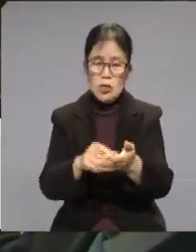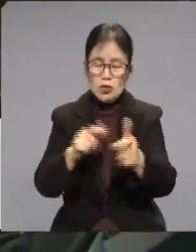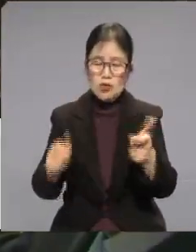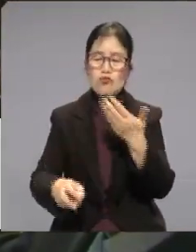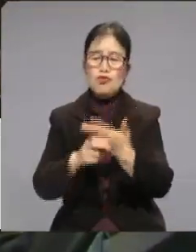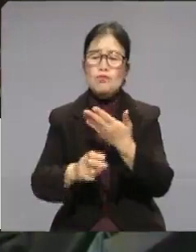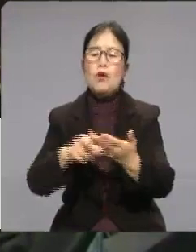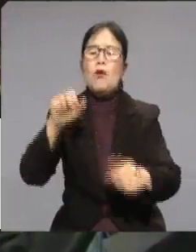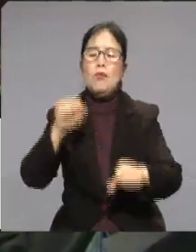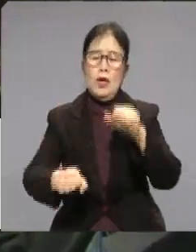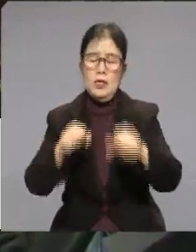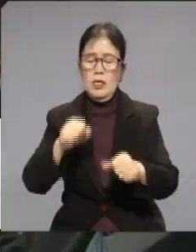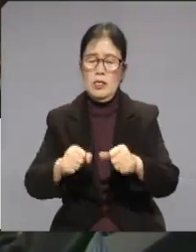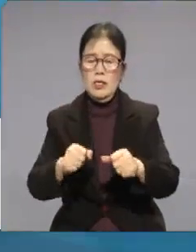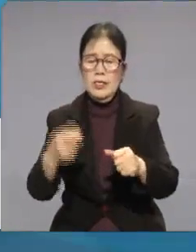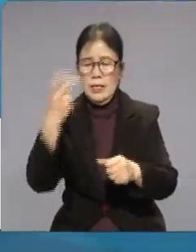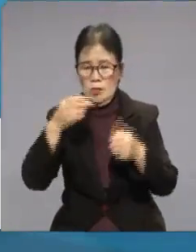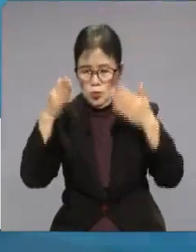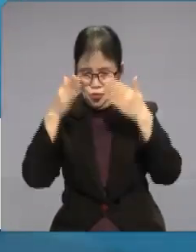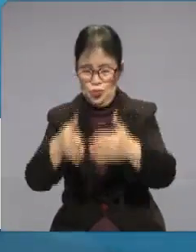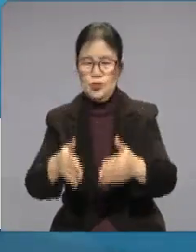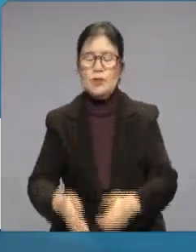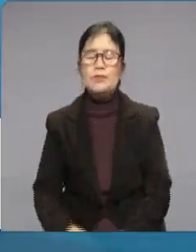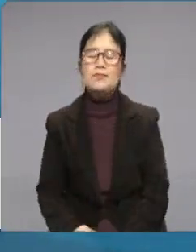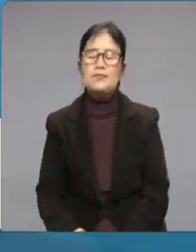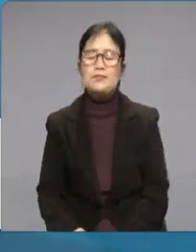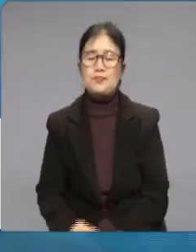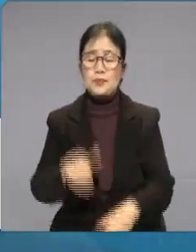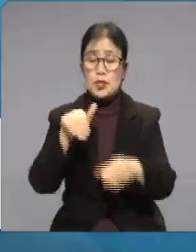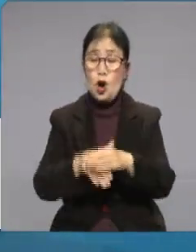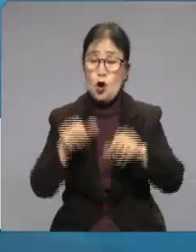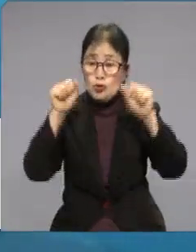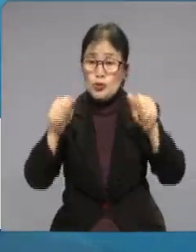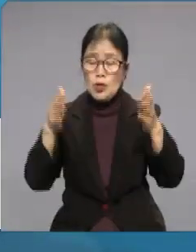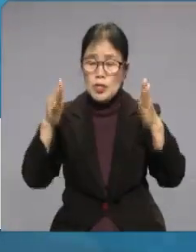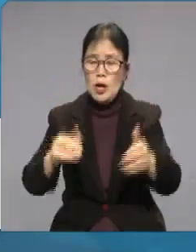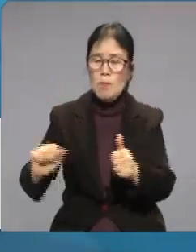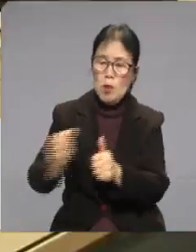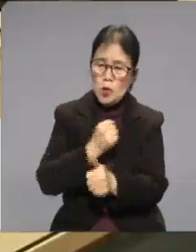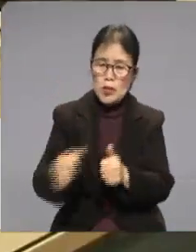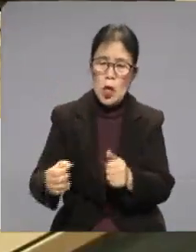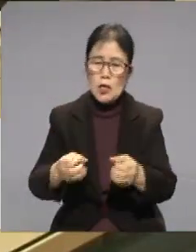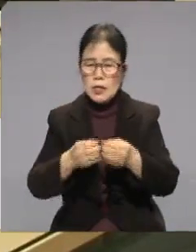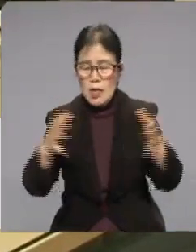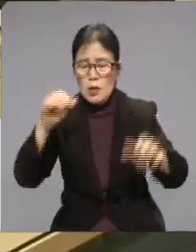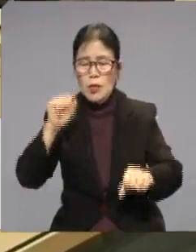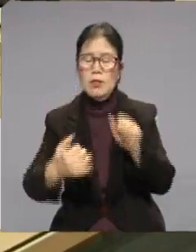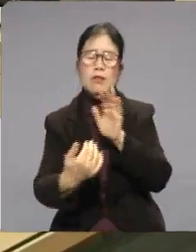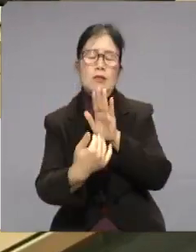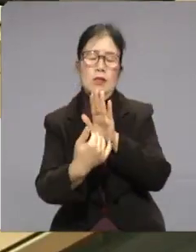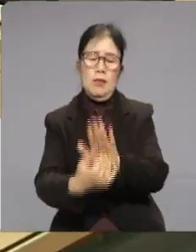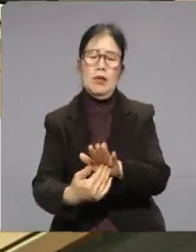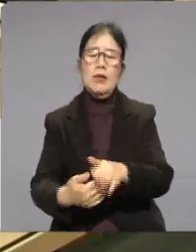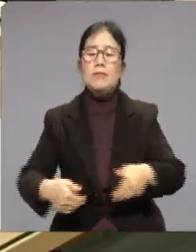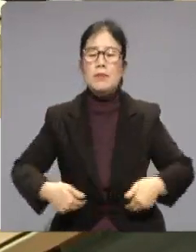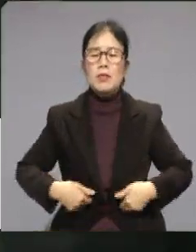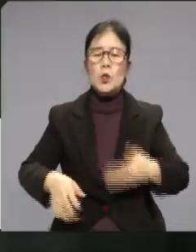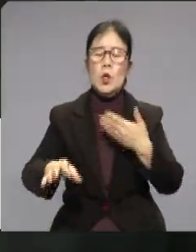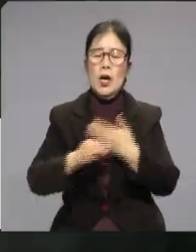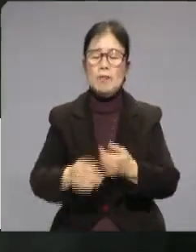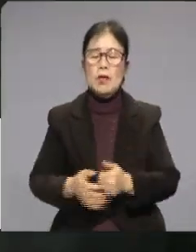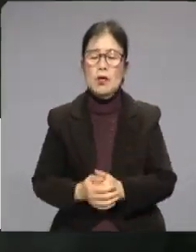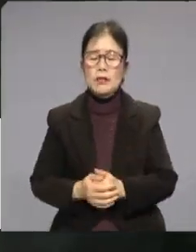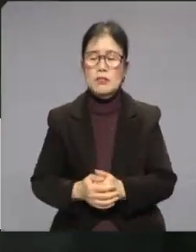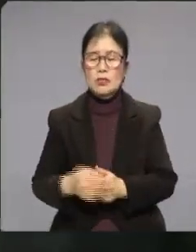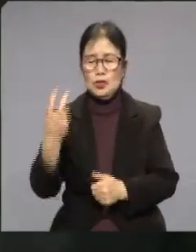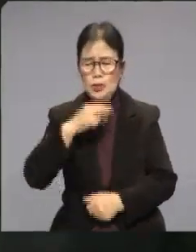불법 행위를 중점 단속하게 됩니다. 선거운동 기간에는 폭력이나 테러 행위를 예방하고 필요할 경우 강도